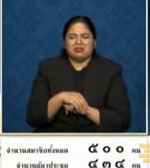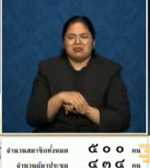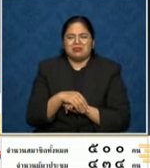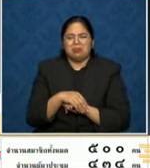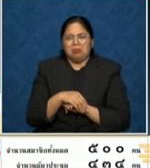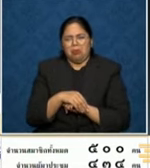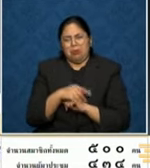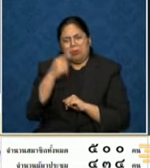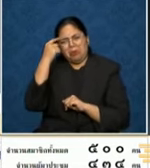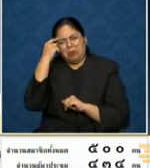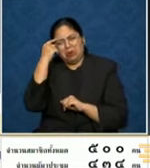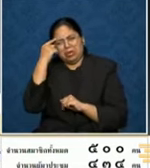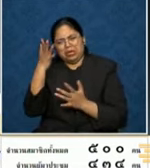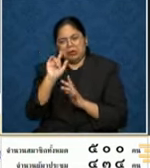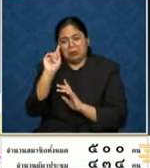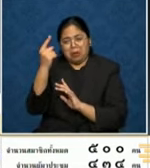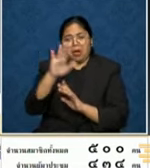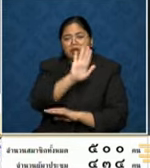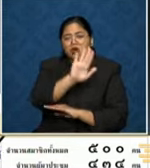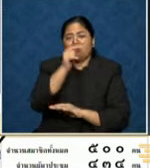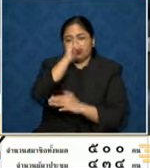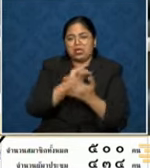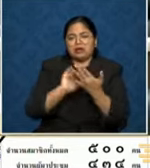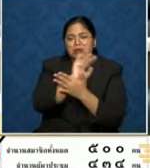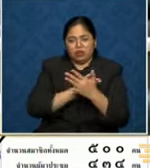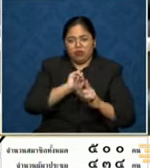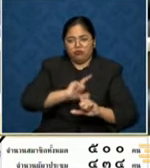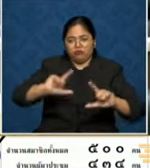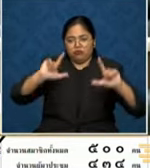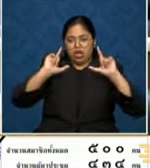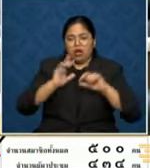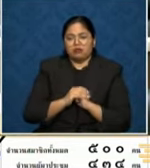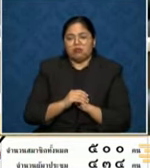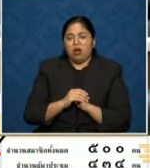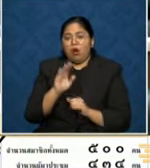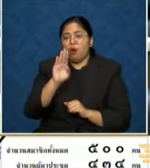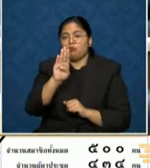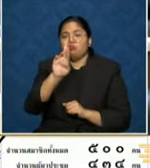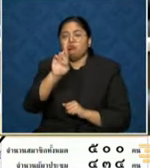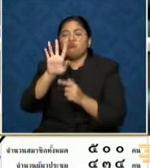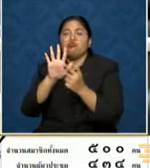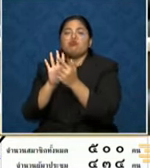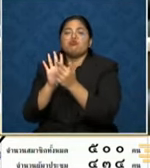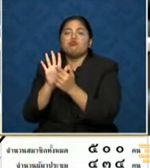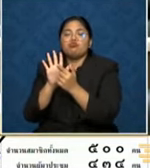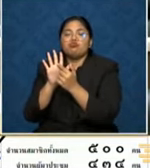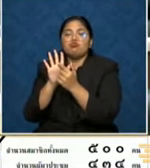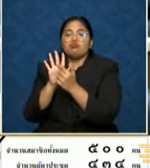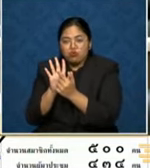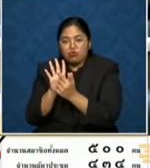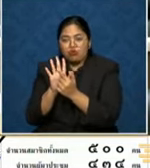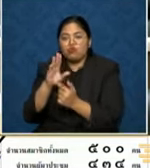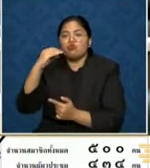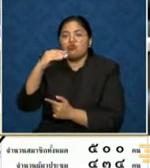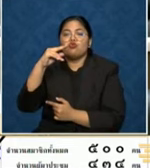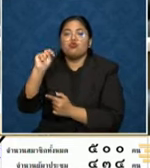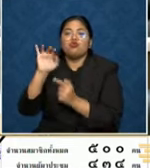างสรรค์ของประเทศดังไปทั่วโลกครับท่านประธานครับบรูโน่มาท่านประธานรู้จักไหมครับที่ไปแสดง